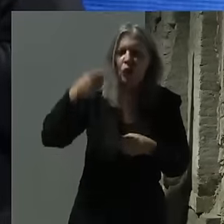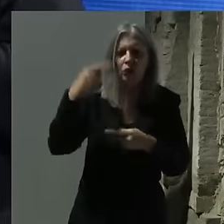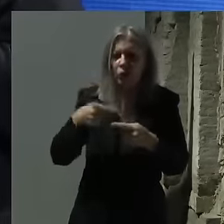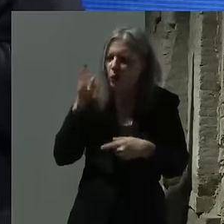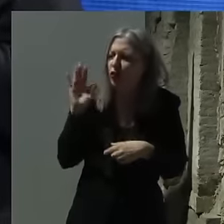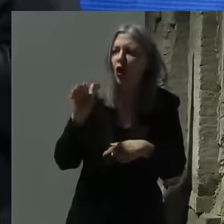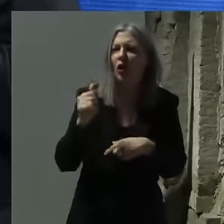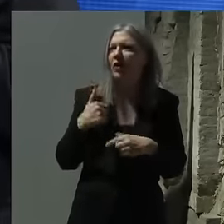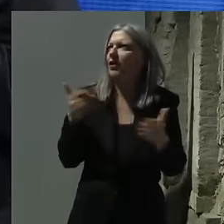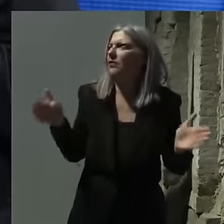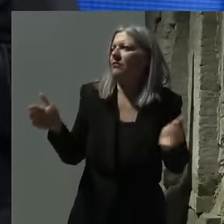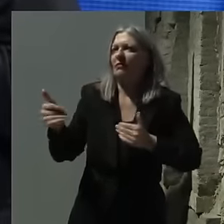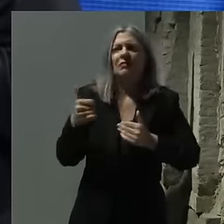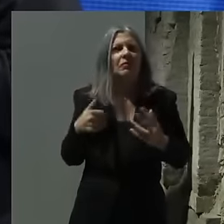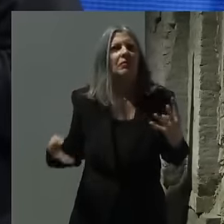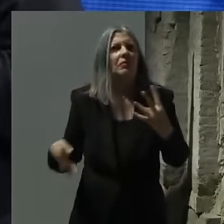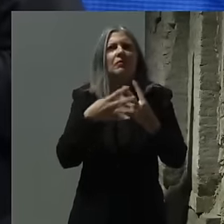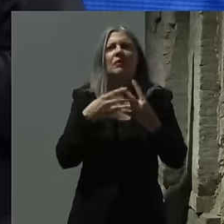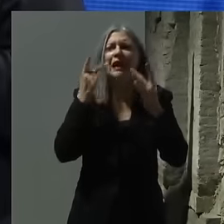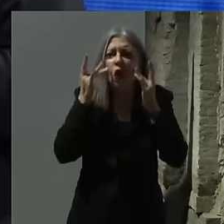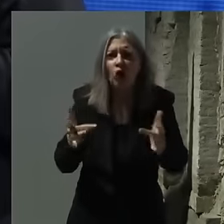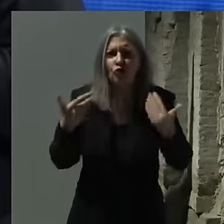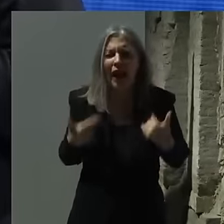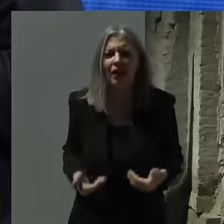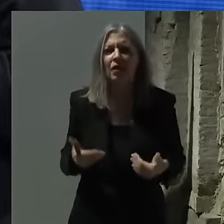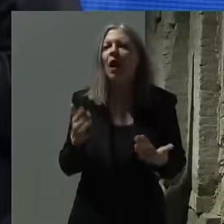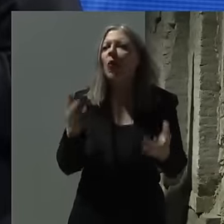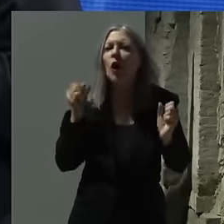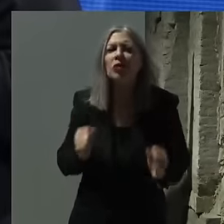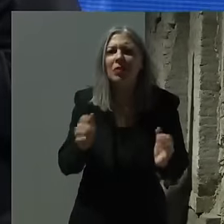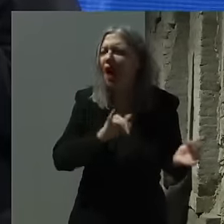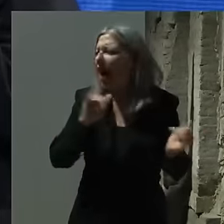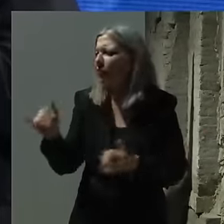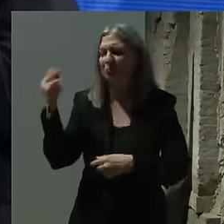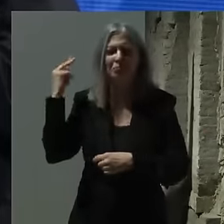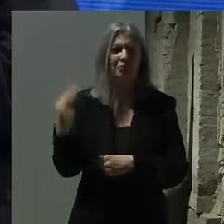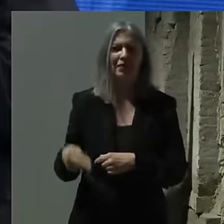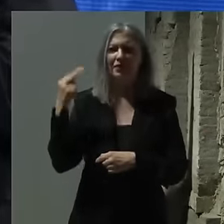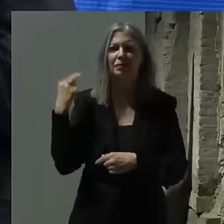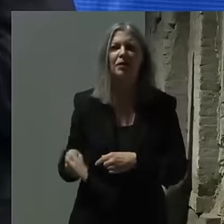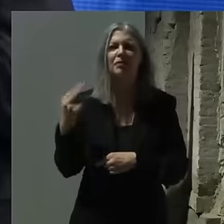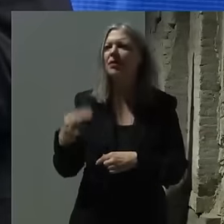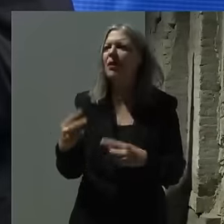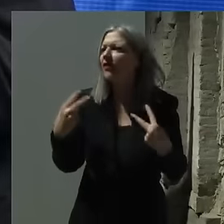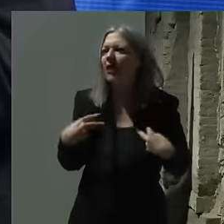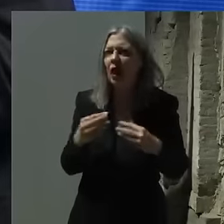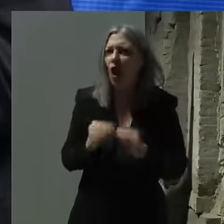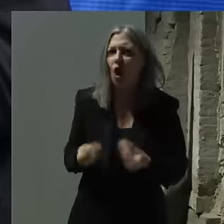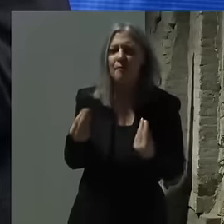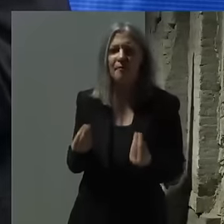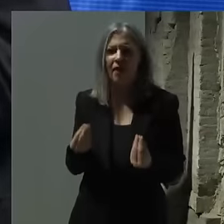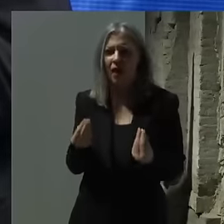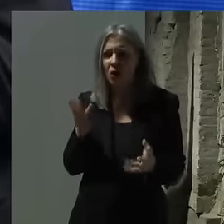la sensazione che non c'è nessuna possibilità che tu possa uscire da questa vicenda perché hai una condanna definitiva? Come si